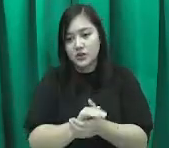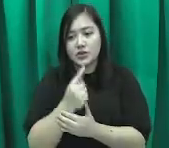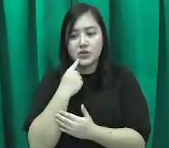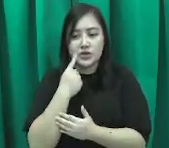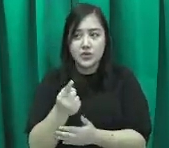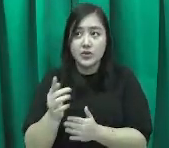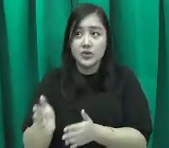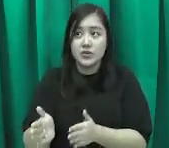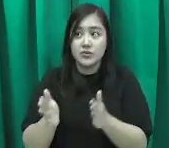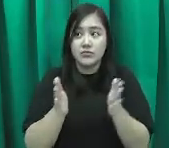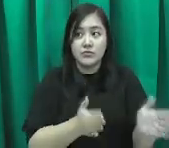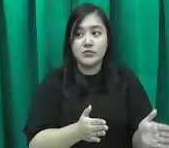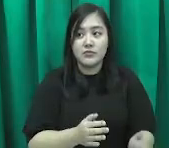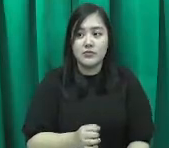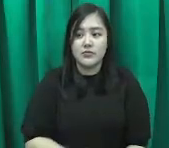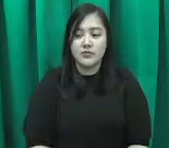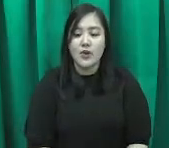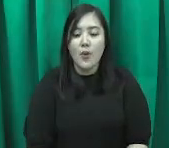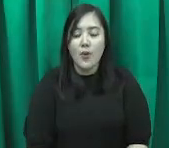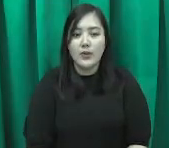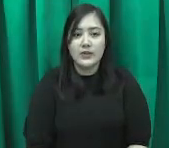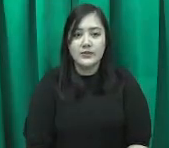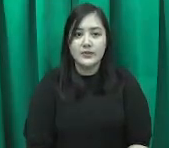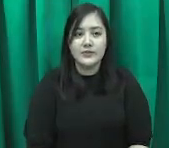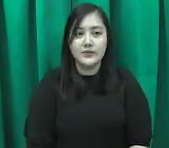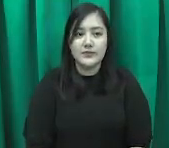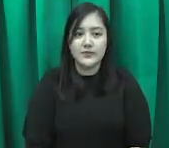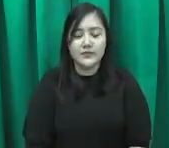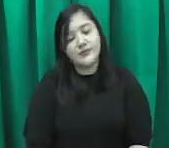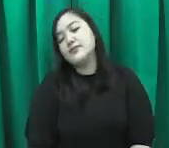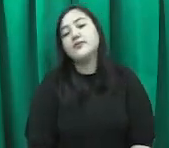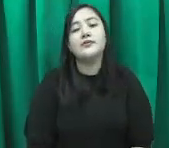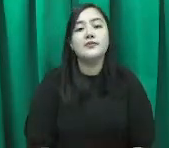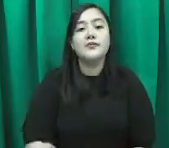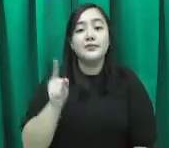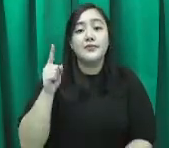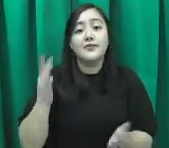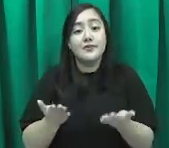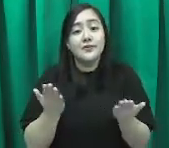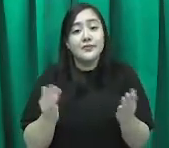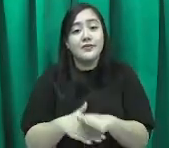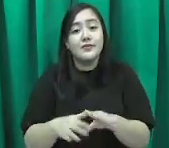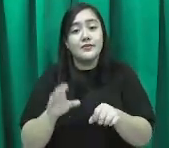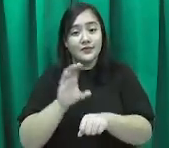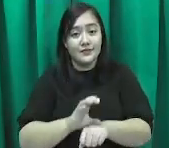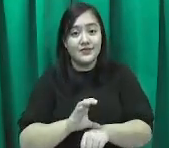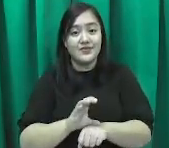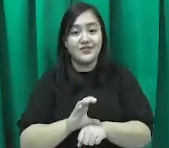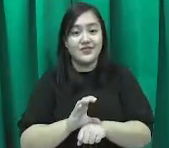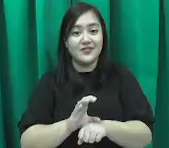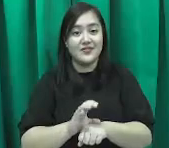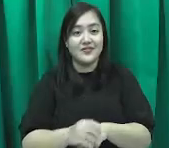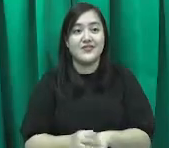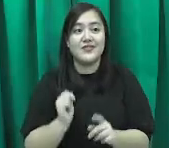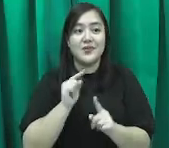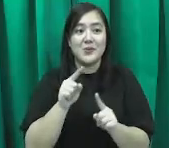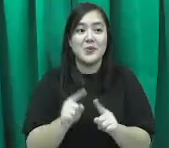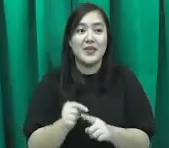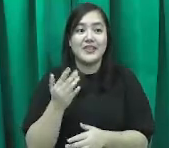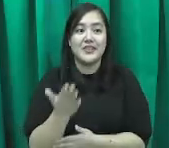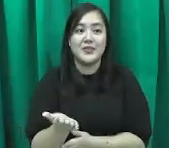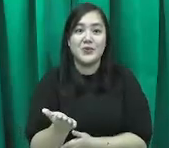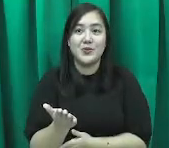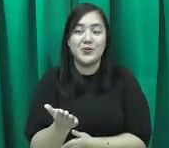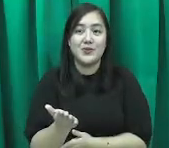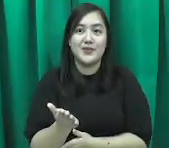alam diba? Yung anong papasukin ninyo. Kapag nanligaw, nilalatag na. Yes, di ba? Nanligaw pa lang yun, ha? Pero nilalatag niya na yung mga... Ano gusto